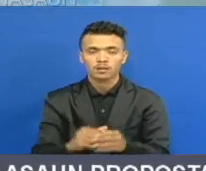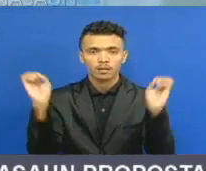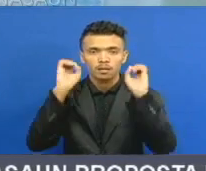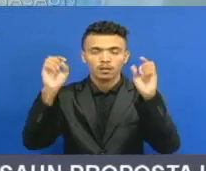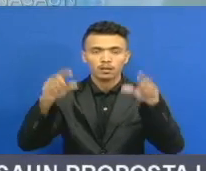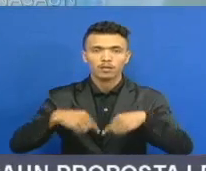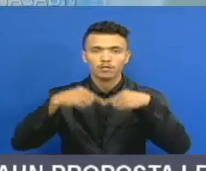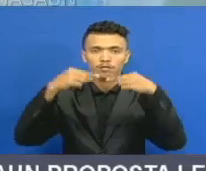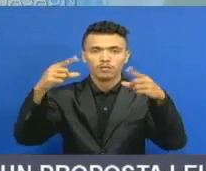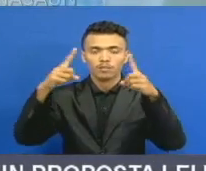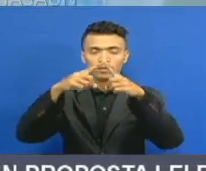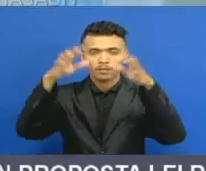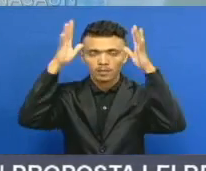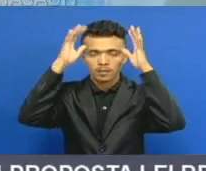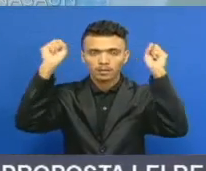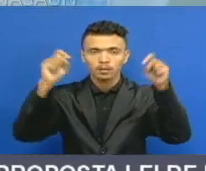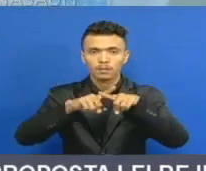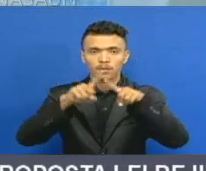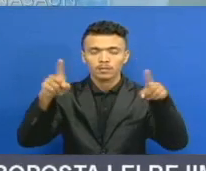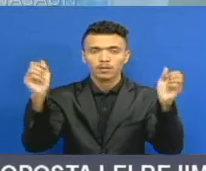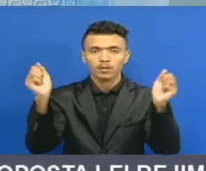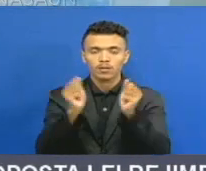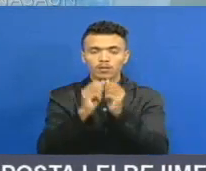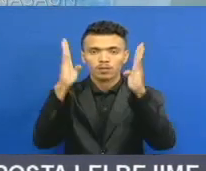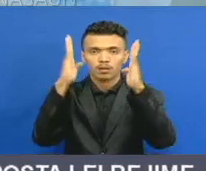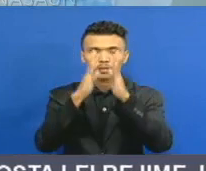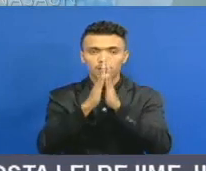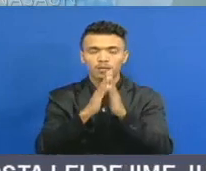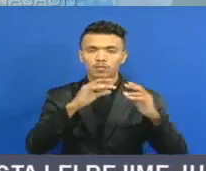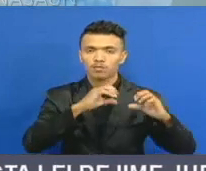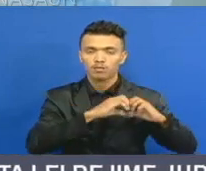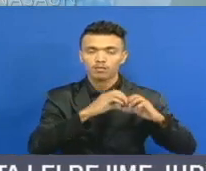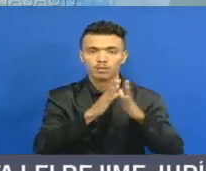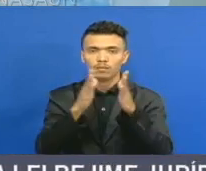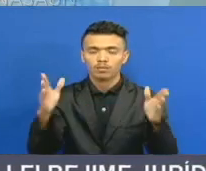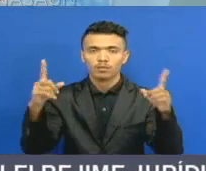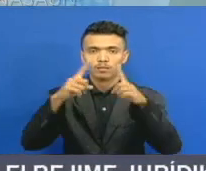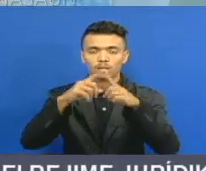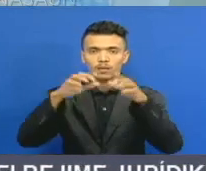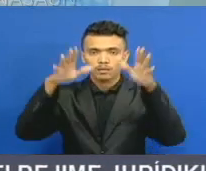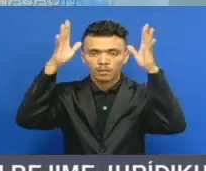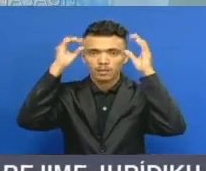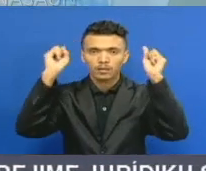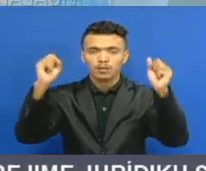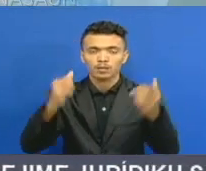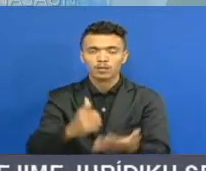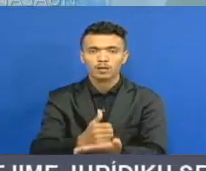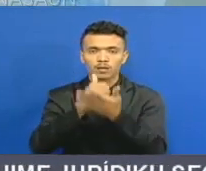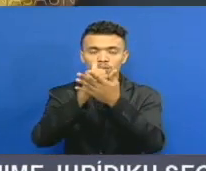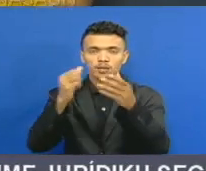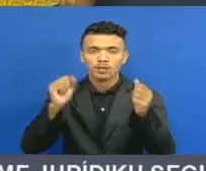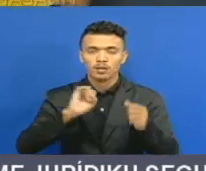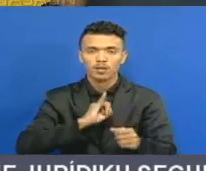batira ba abo mas ho orasang fuan bot duming ba abo tamani ajuda tulun mai hao